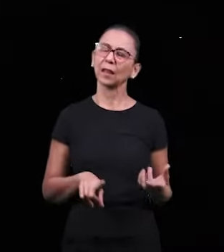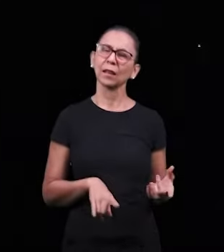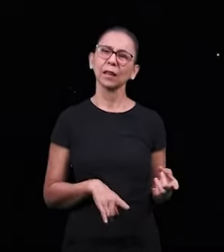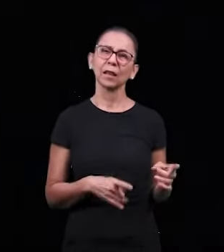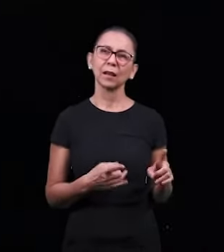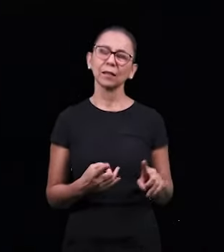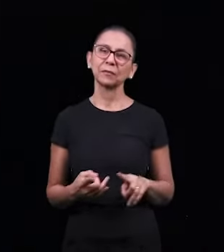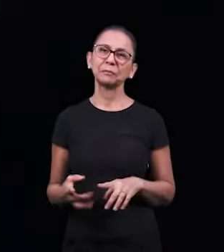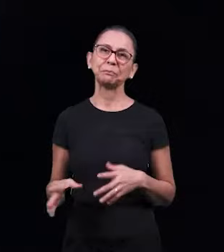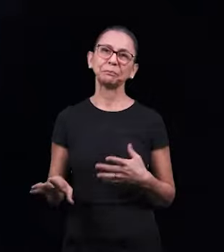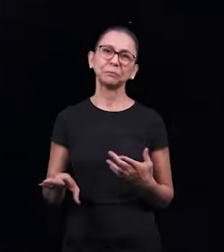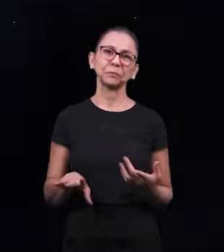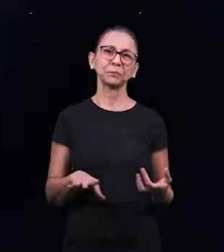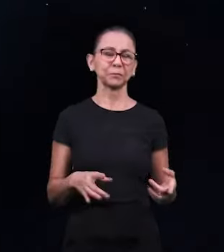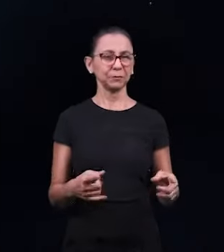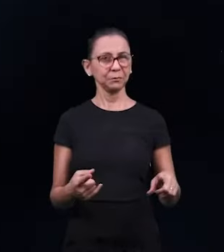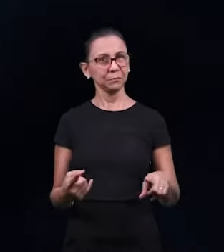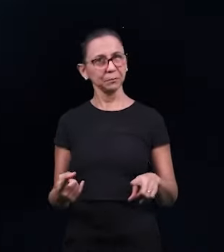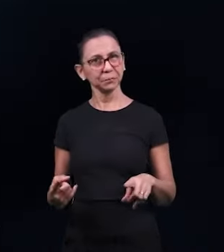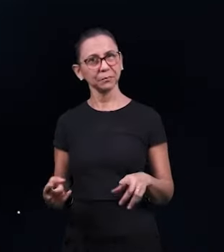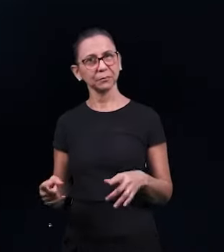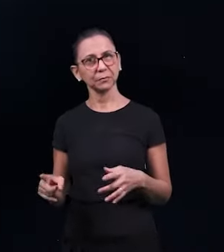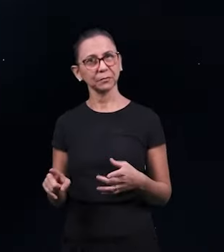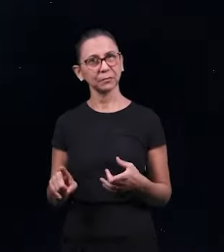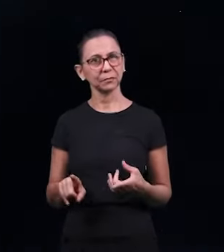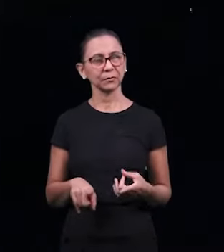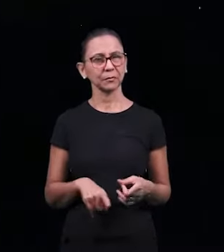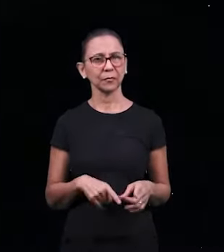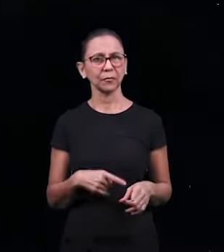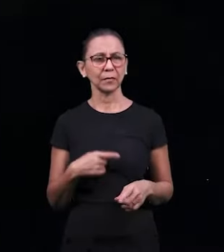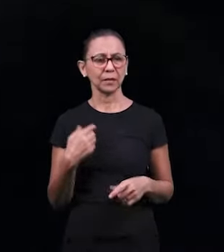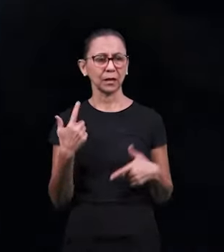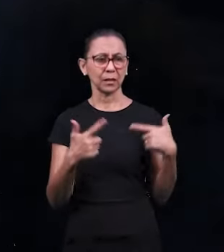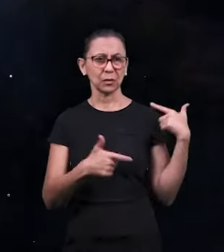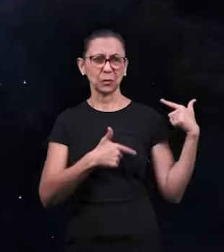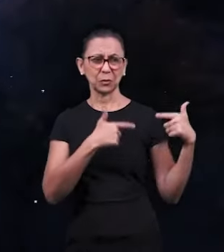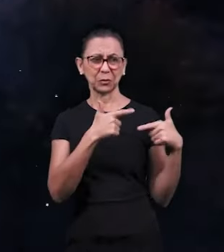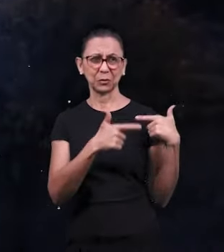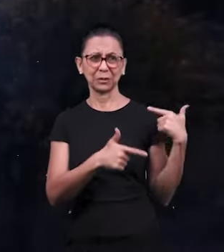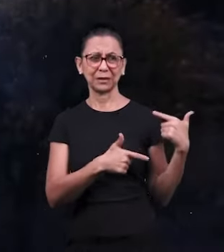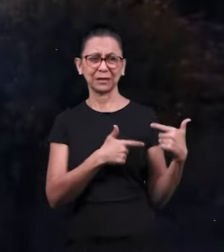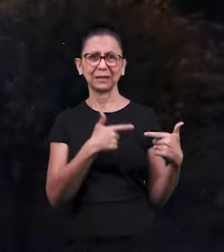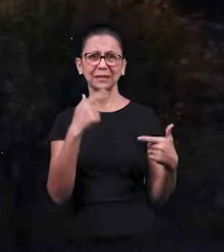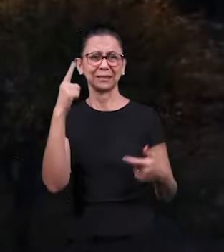Не бойся страхов ночных, ибо Господь с тобою.